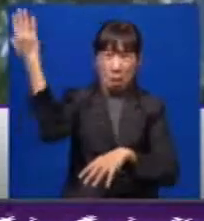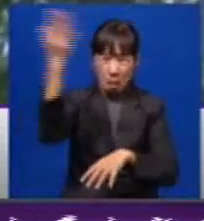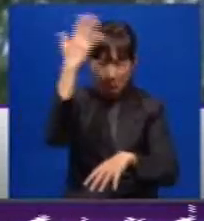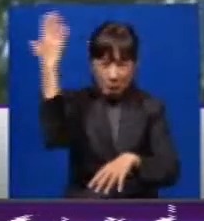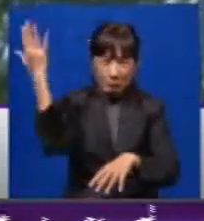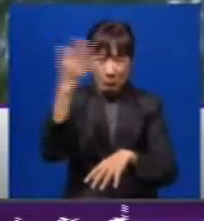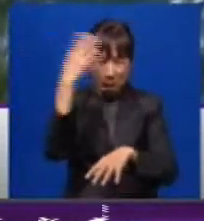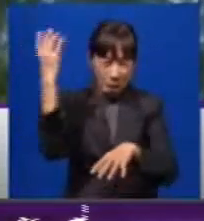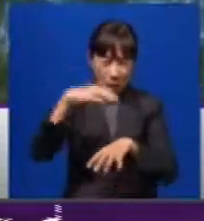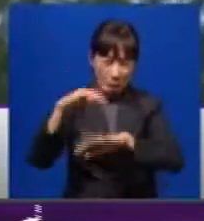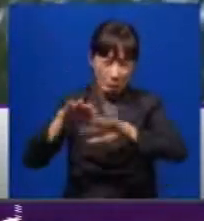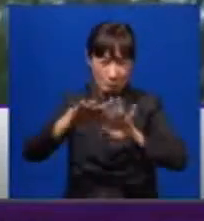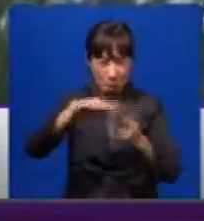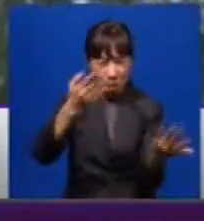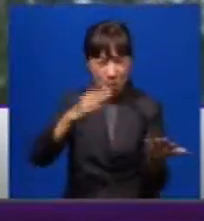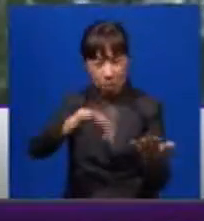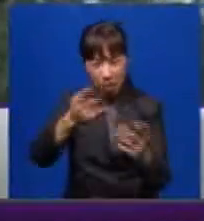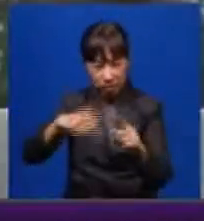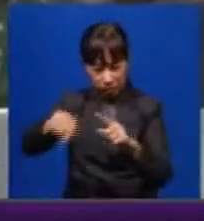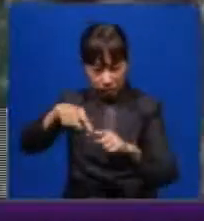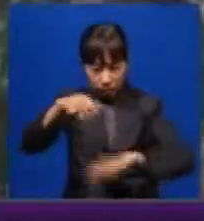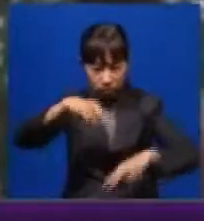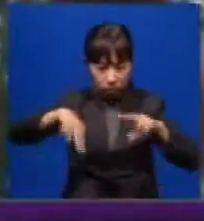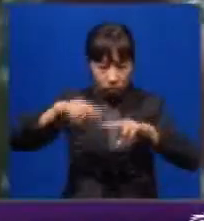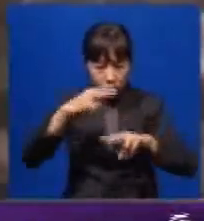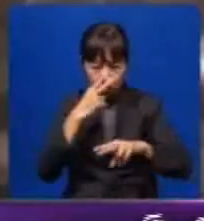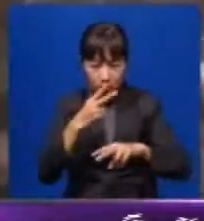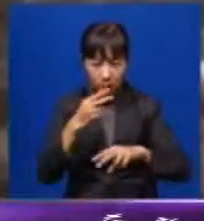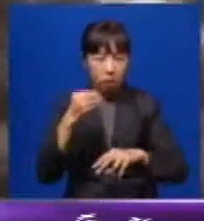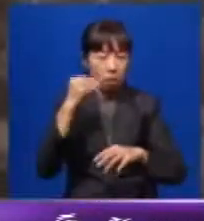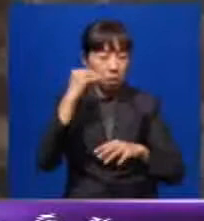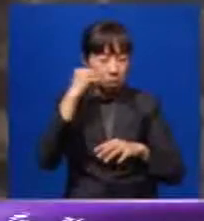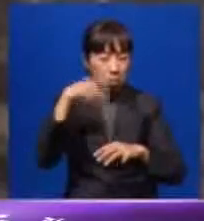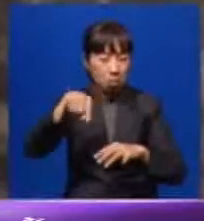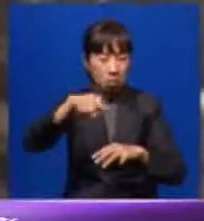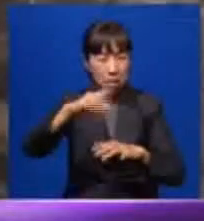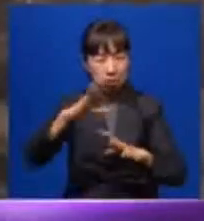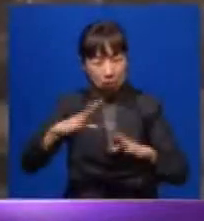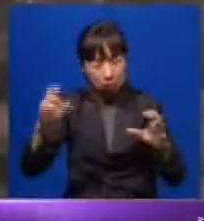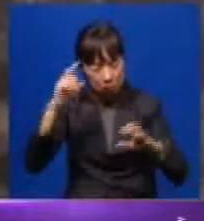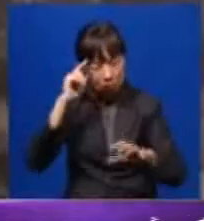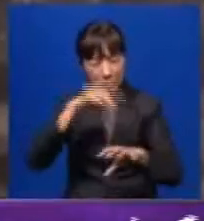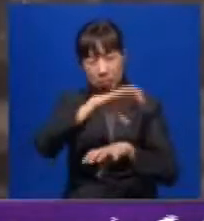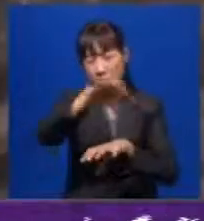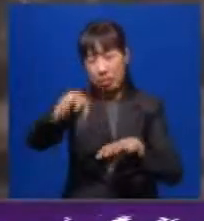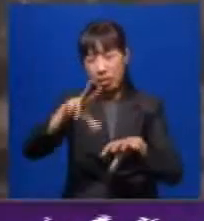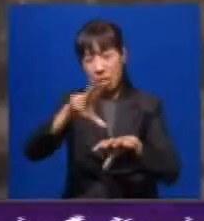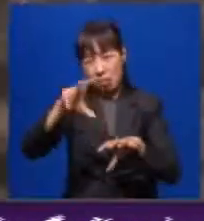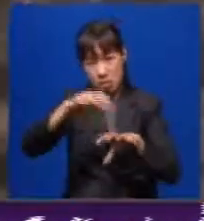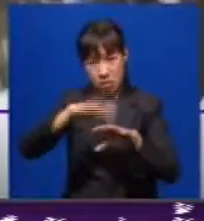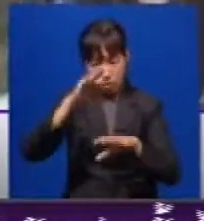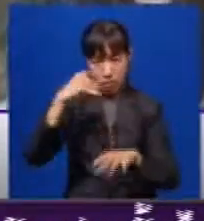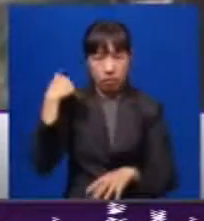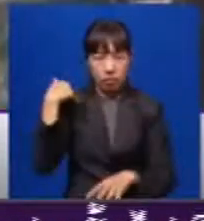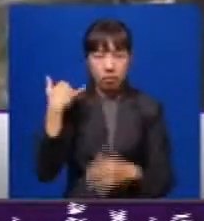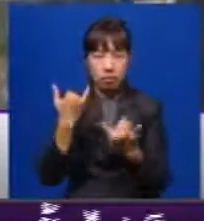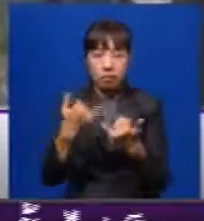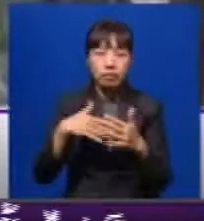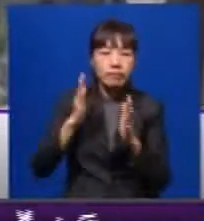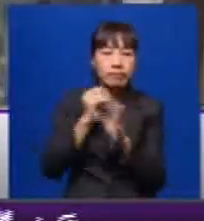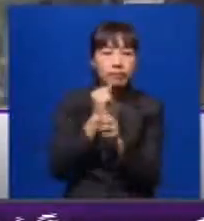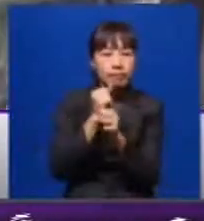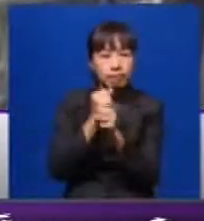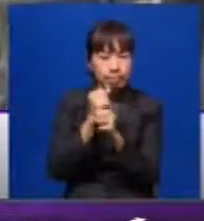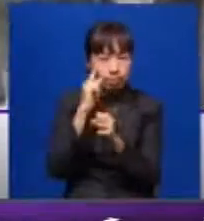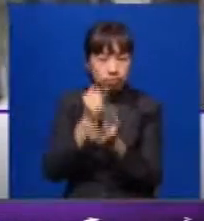ก็ไดรบความเดือดร้อนค่ ลงจากสํารrineดพบว่าบ้านเรือนไดรบความเสียหายกวา 300 หลัคาเรือนเบืองต้นมีการระดมเจ้หน่